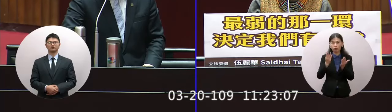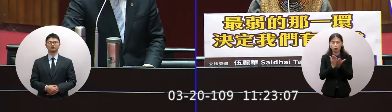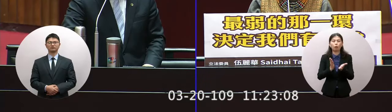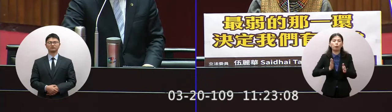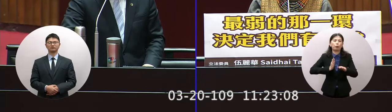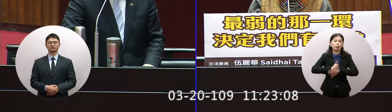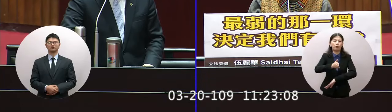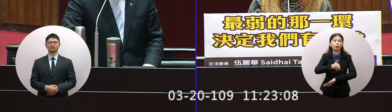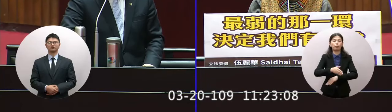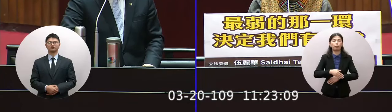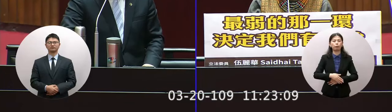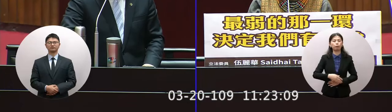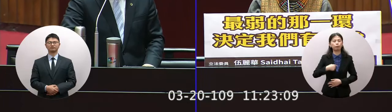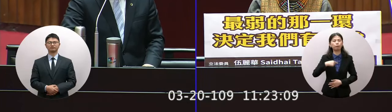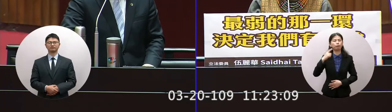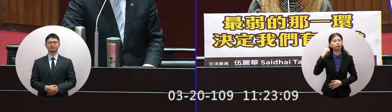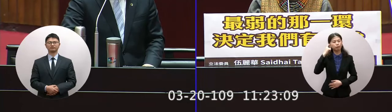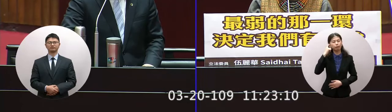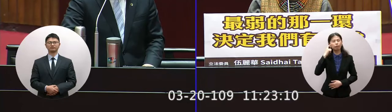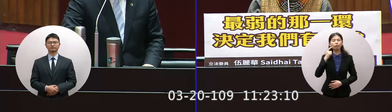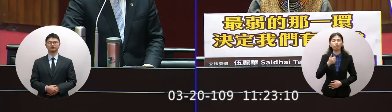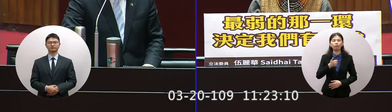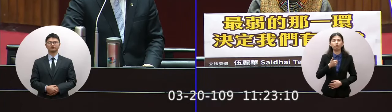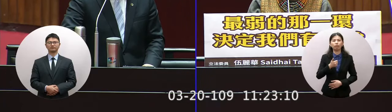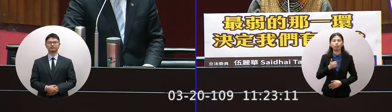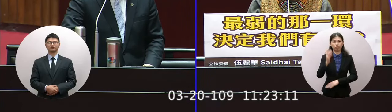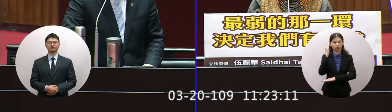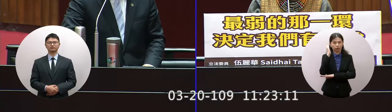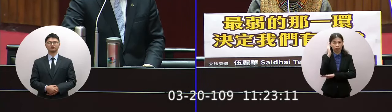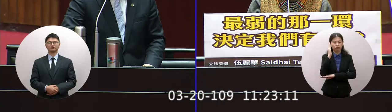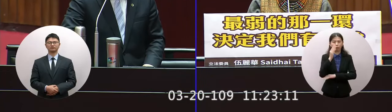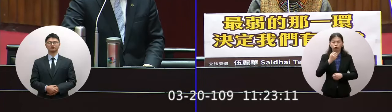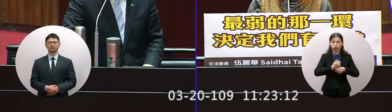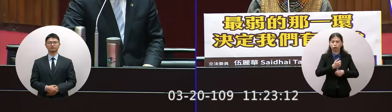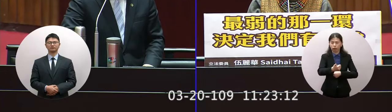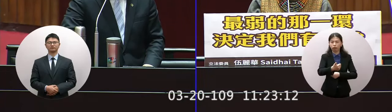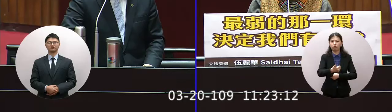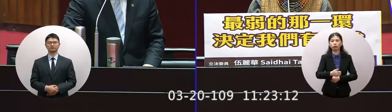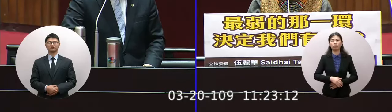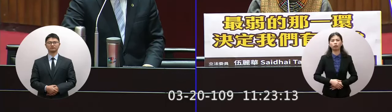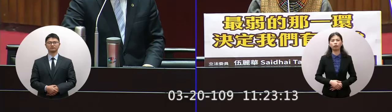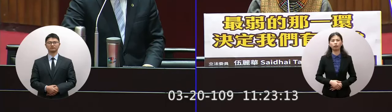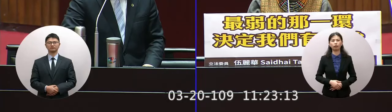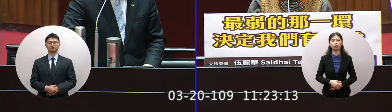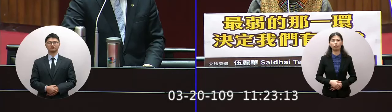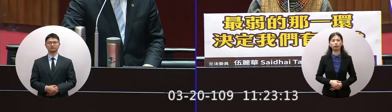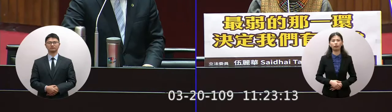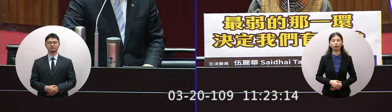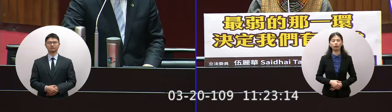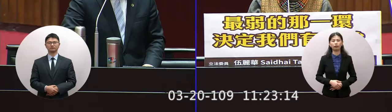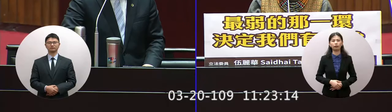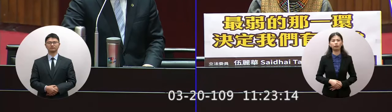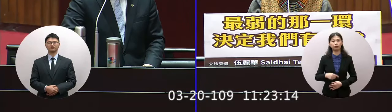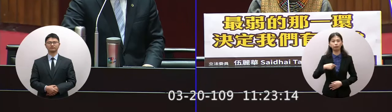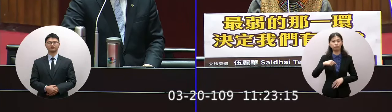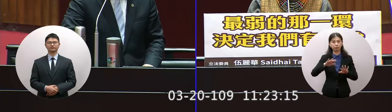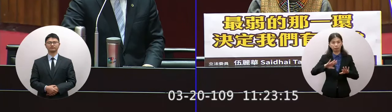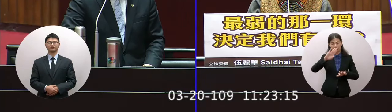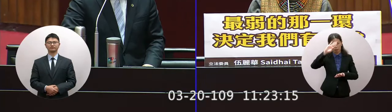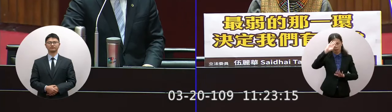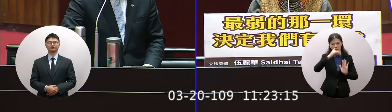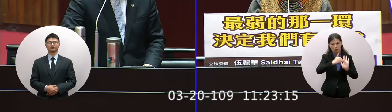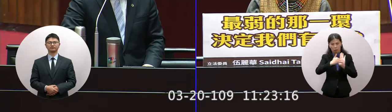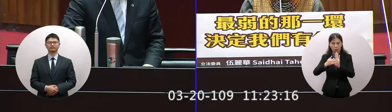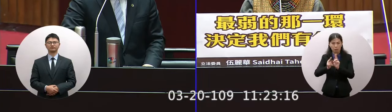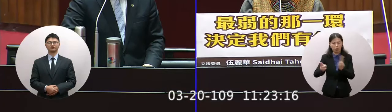通过，所以我真的觉得哇，有政府会做事。我觉得我们在因应这个疫情真